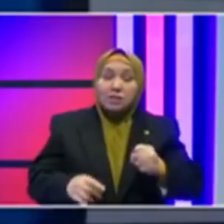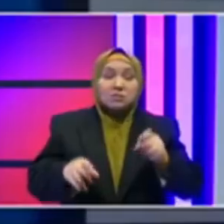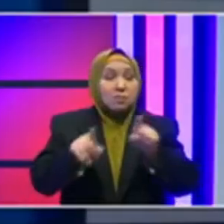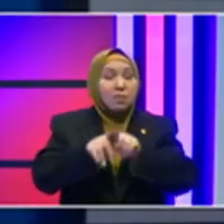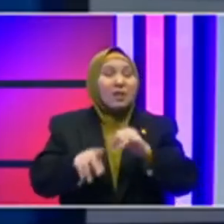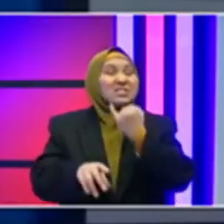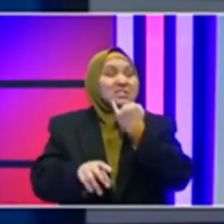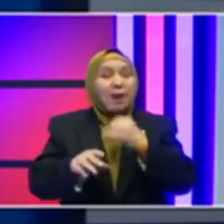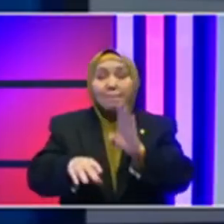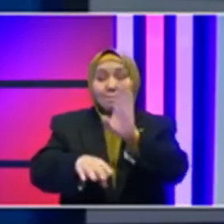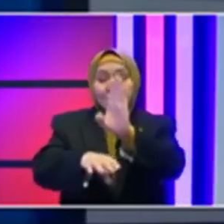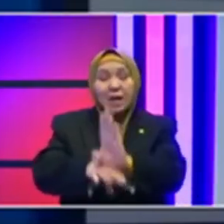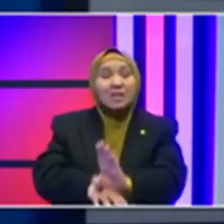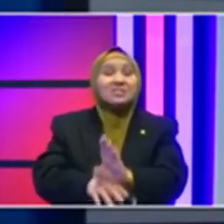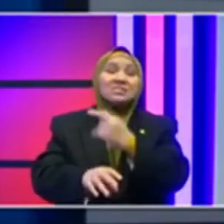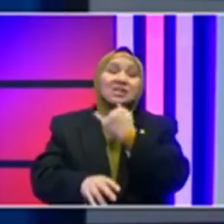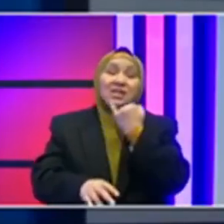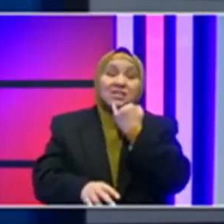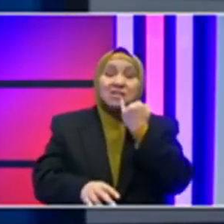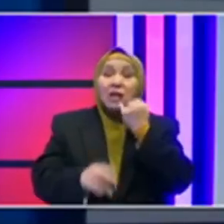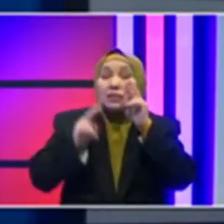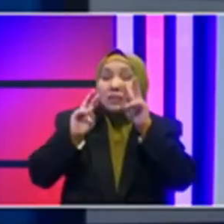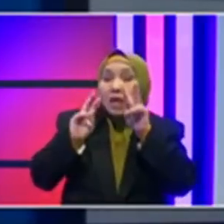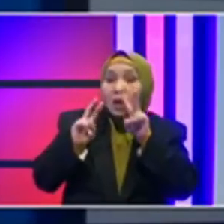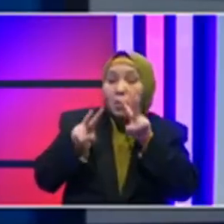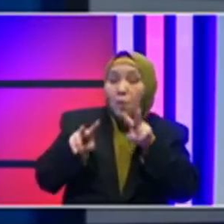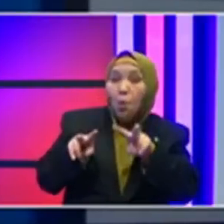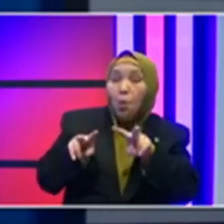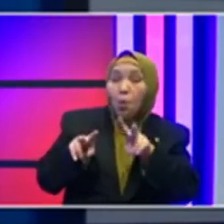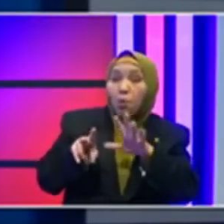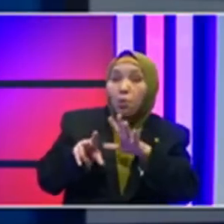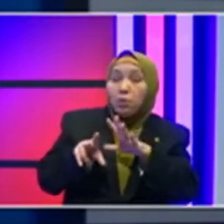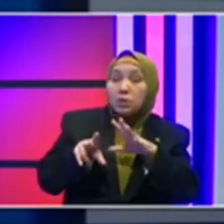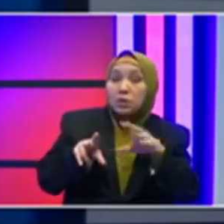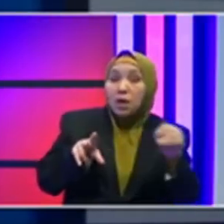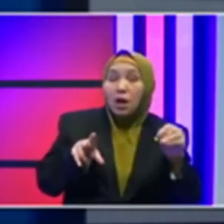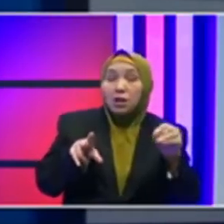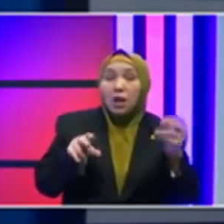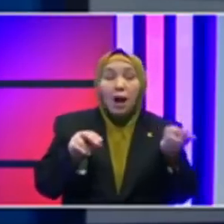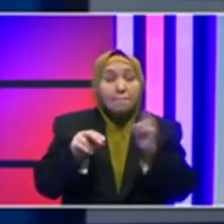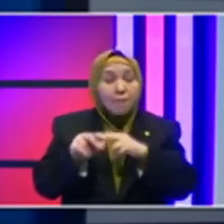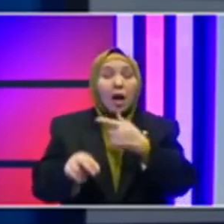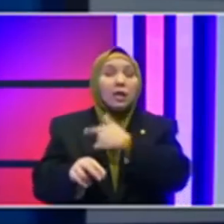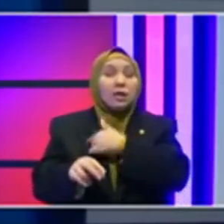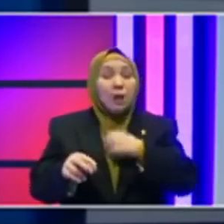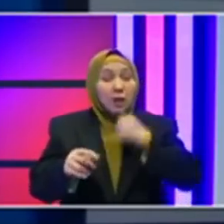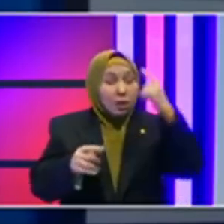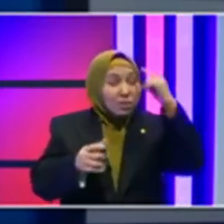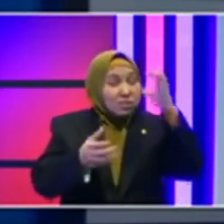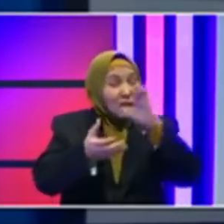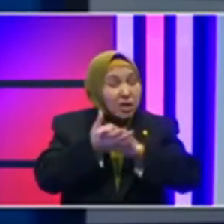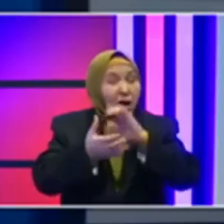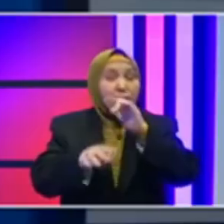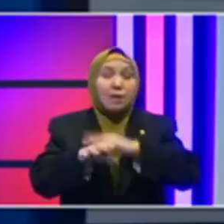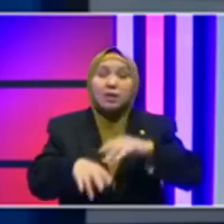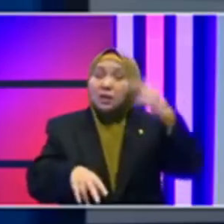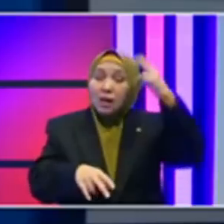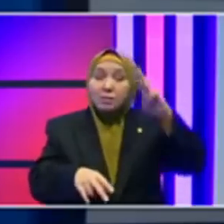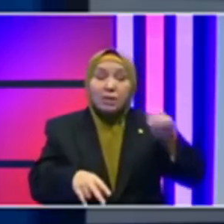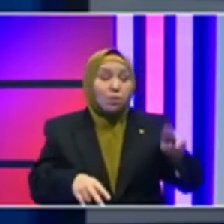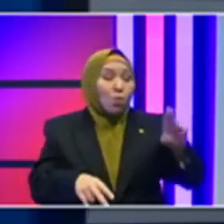Israil Bani Israil melihatnya lalu mereka menambah keimanan kepercayaan kepada Nabi Musa